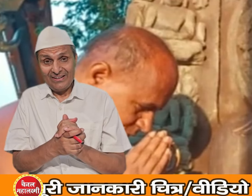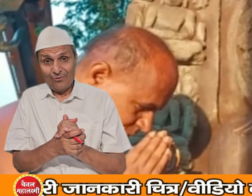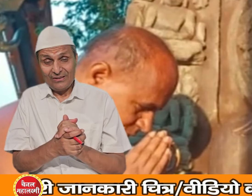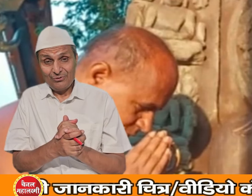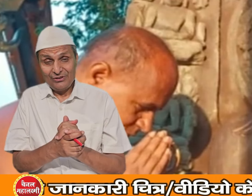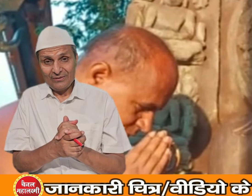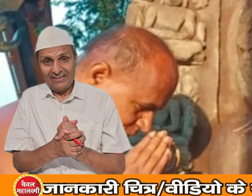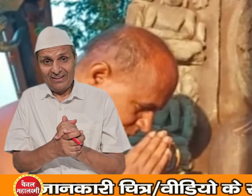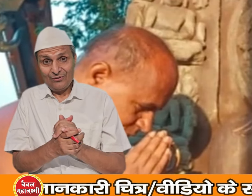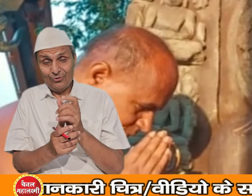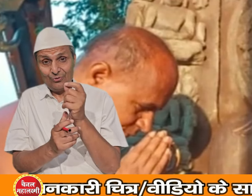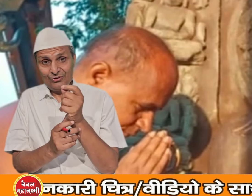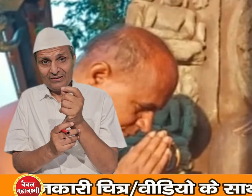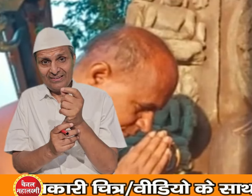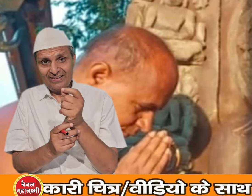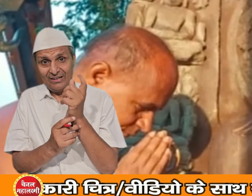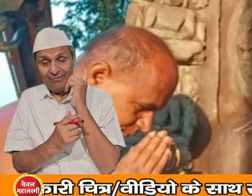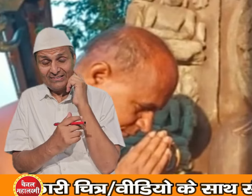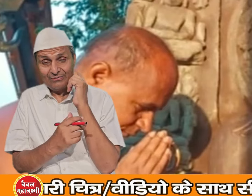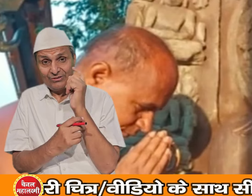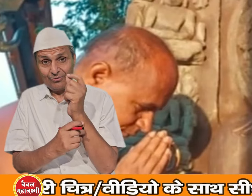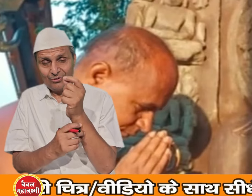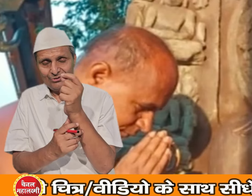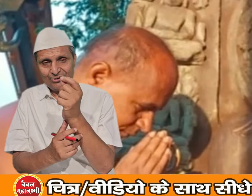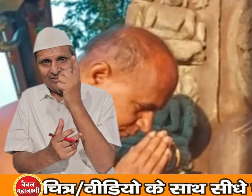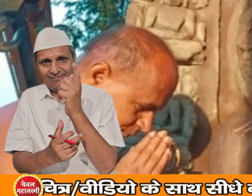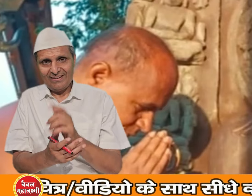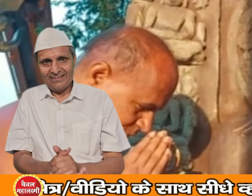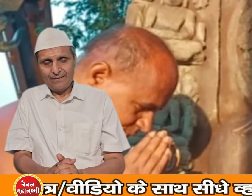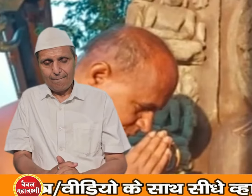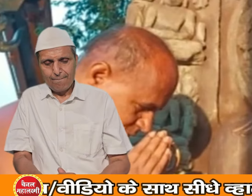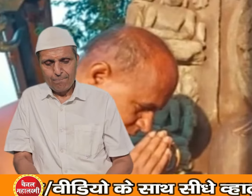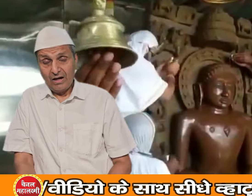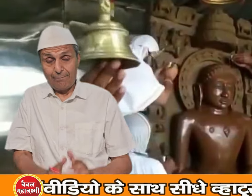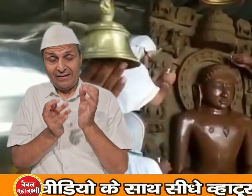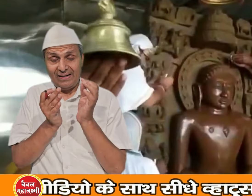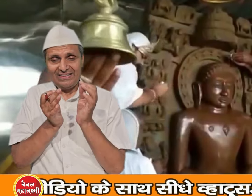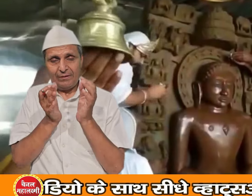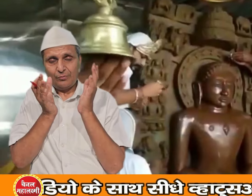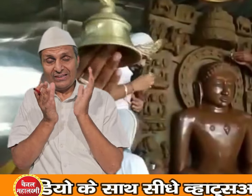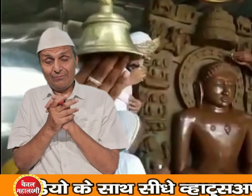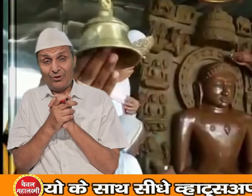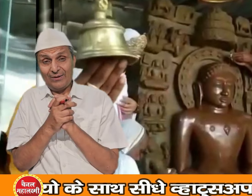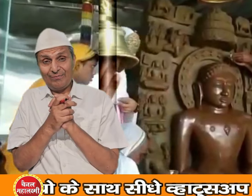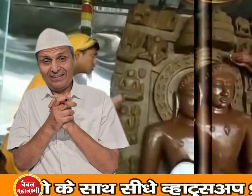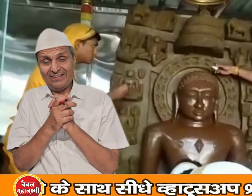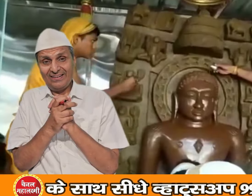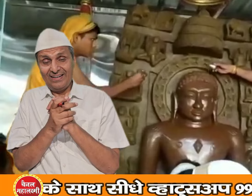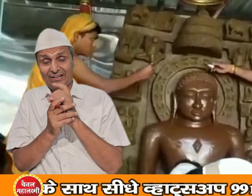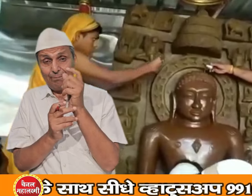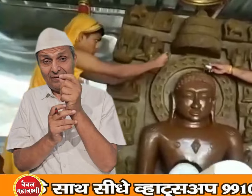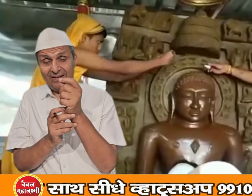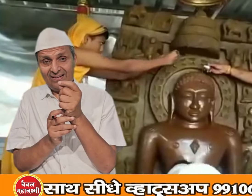आचार्य कुल रत्न भूषण जी को बताया तो उन्होंने जो बताया वह सचम सबको चौकाने वाला था हां पन्ना लाल जी की बात तो बताना भूल गए